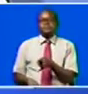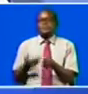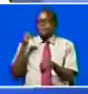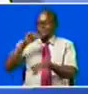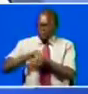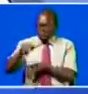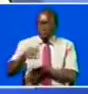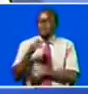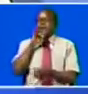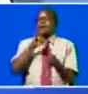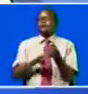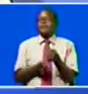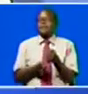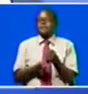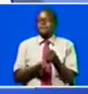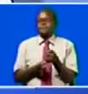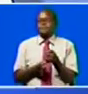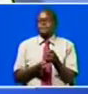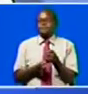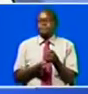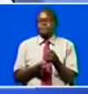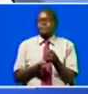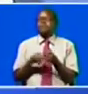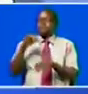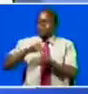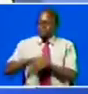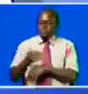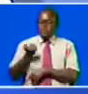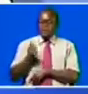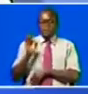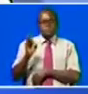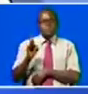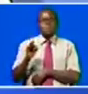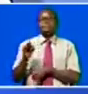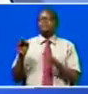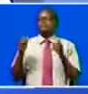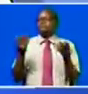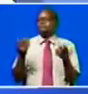yule." Kwa hivyo usijishebedue hapo unasema, "Ah, napata msichana mzuri, sijui yako size figure